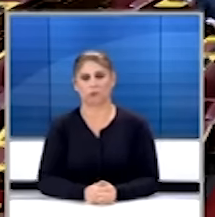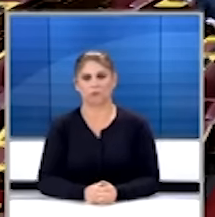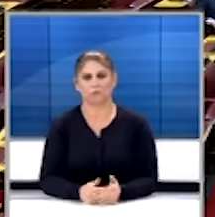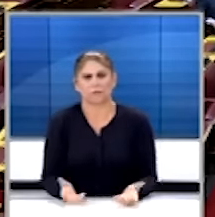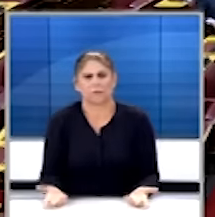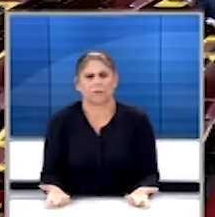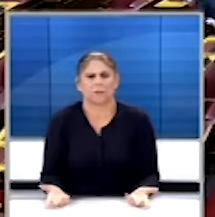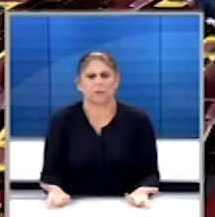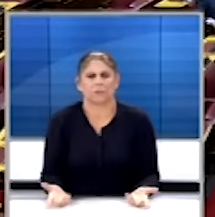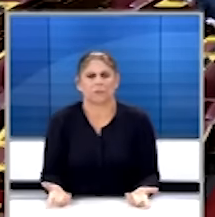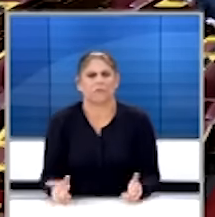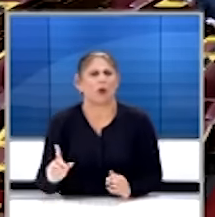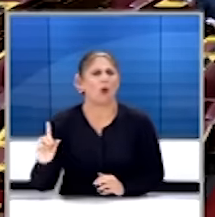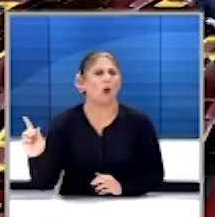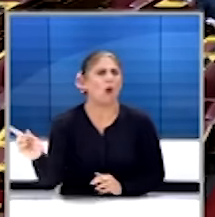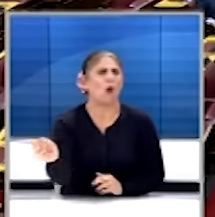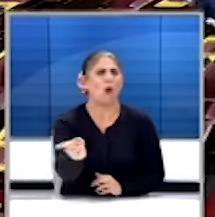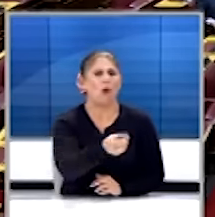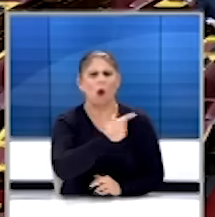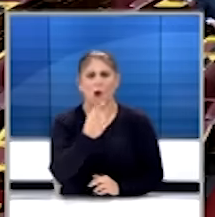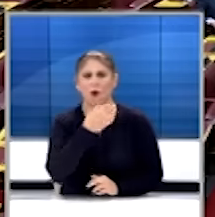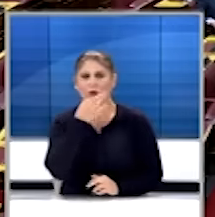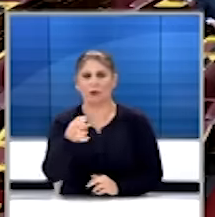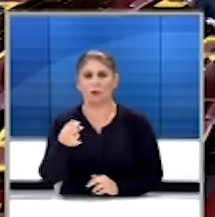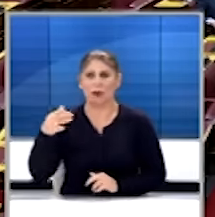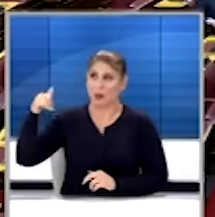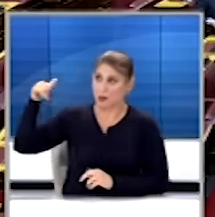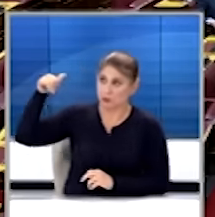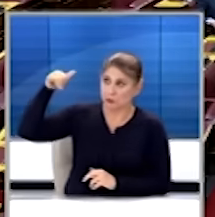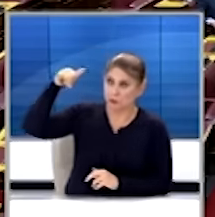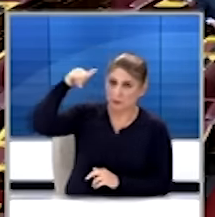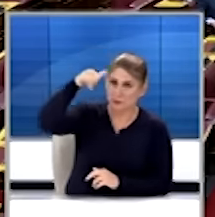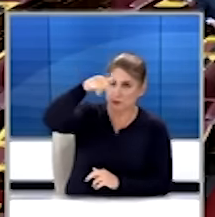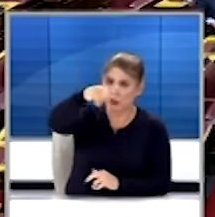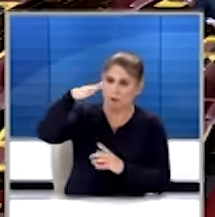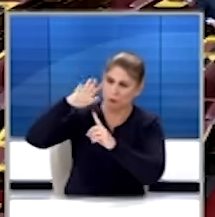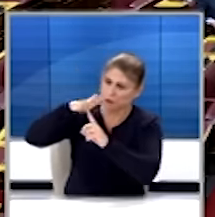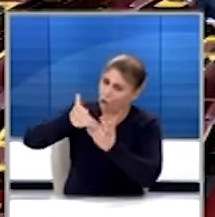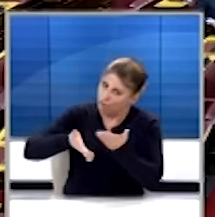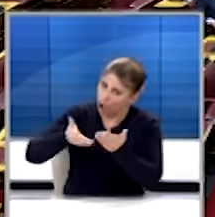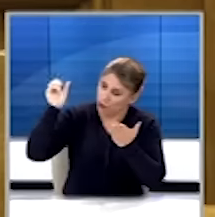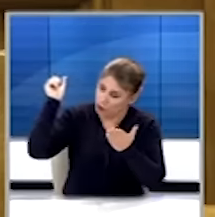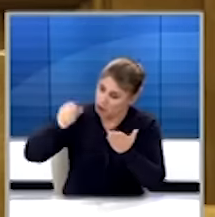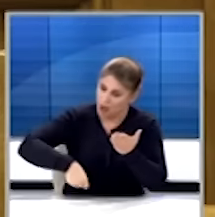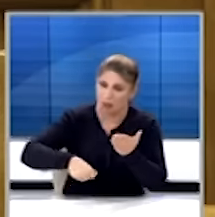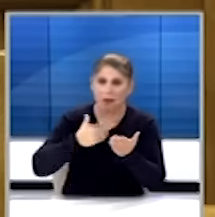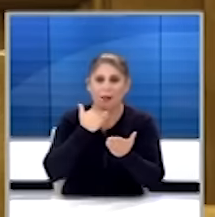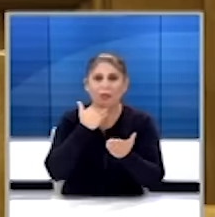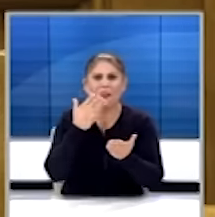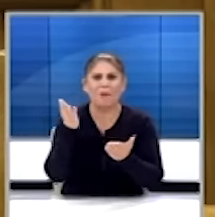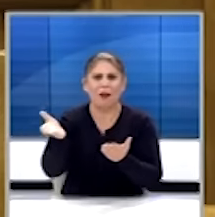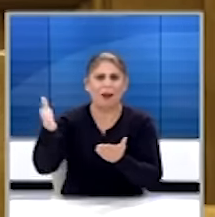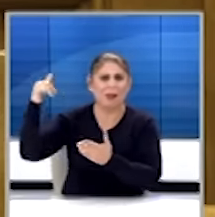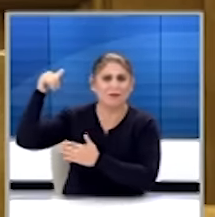αν όλοι οι ειδικοί σας λένε ότι τα εναέρια μέσα, παρά το ότι βοηθούν, δεν μπορεί να